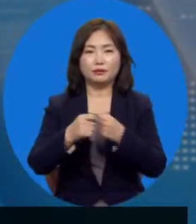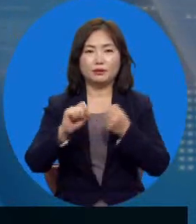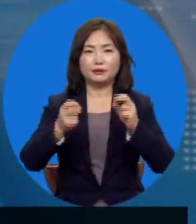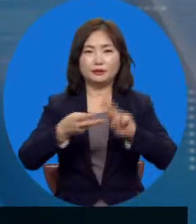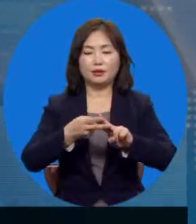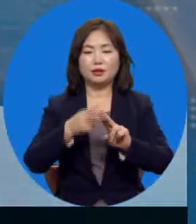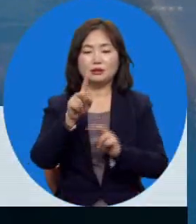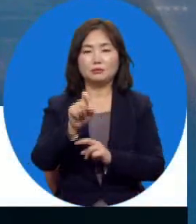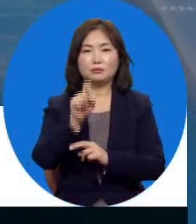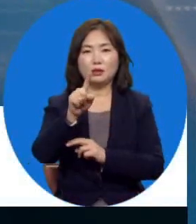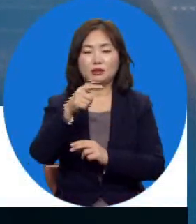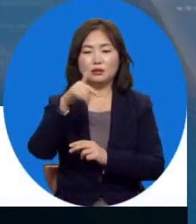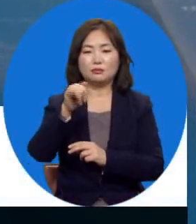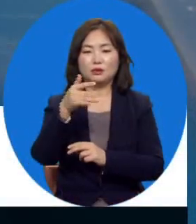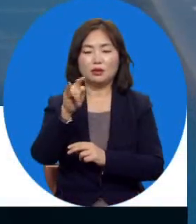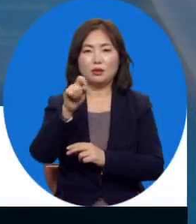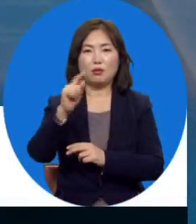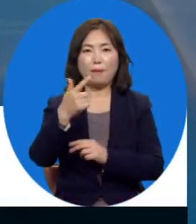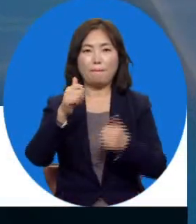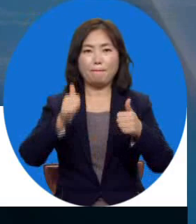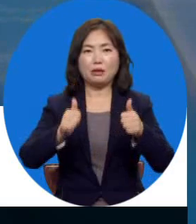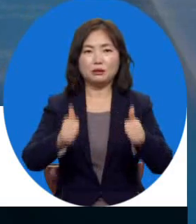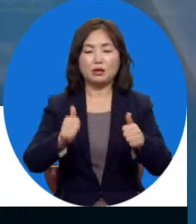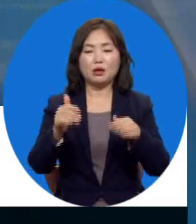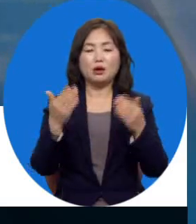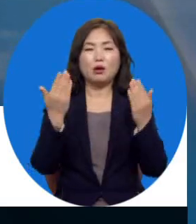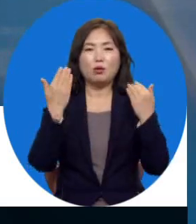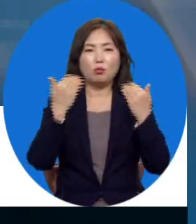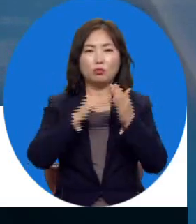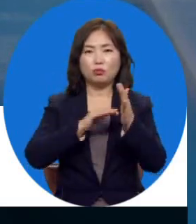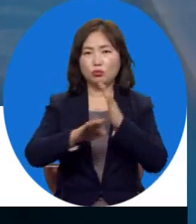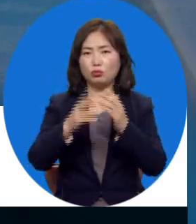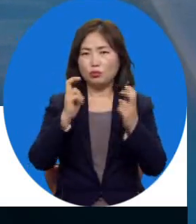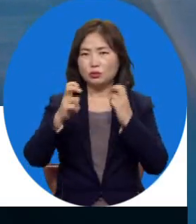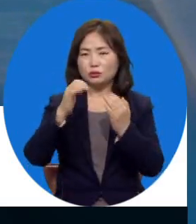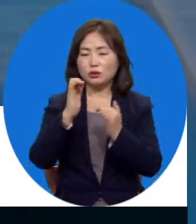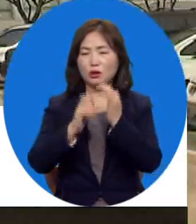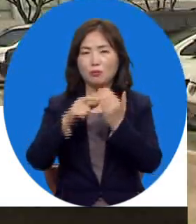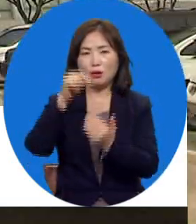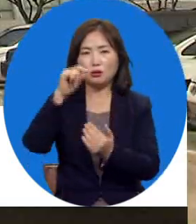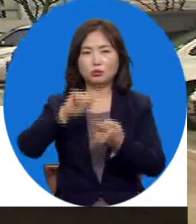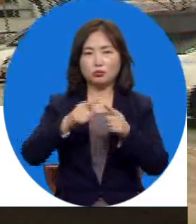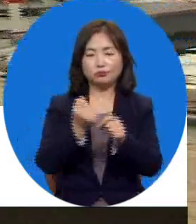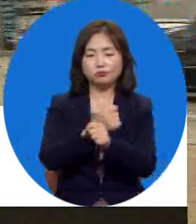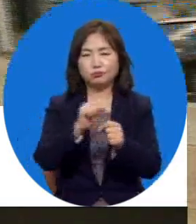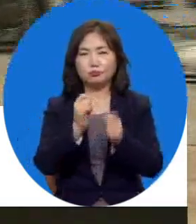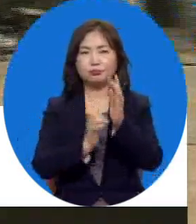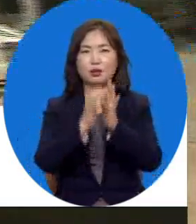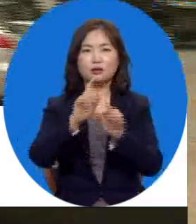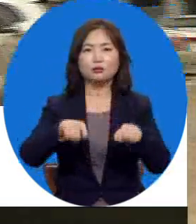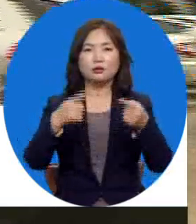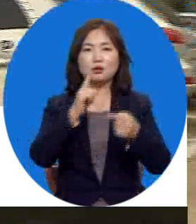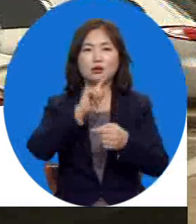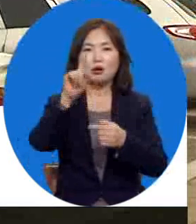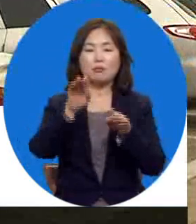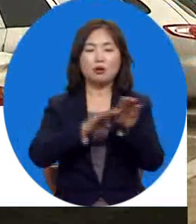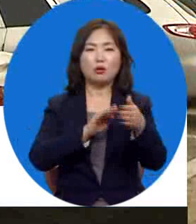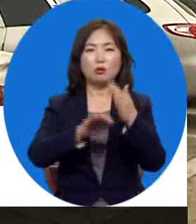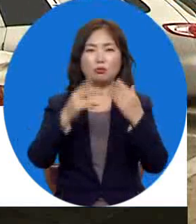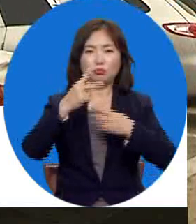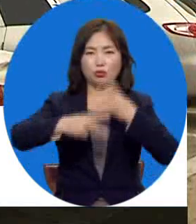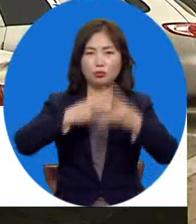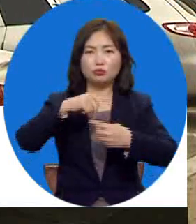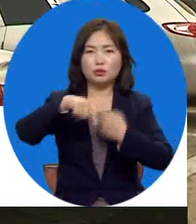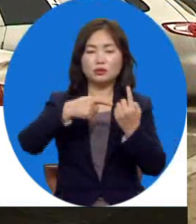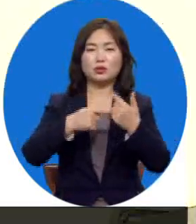대구지법 형사 11단독 김태환 판사는 방과후 학교 업체 선정 과정에서 서로 짜고 입찰한 혐의로 기소된 방과후 학교